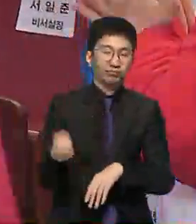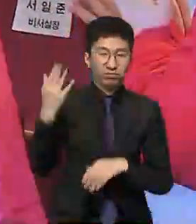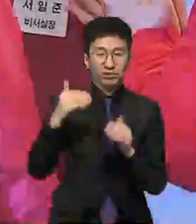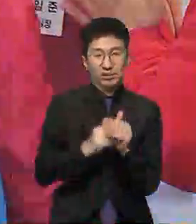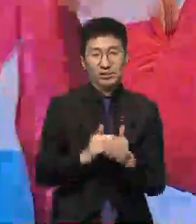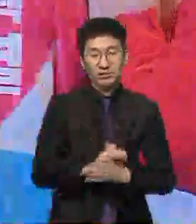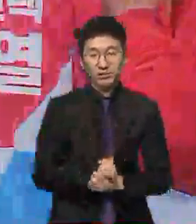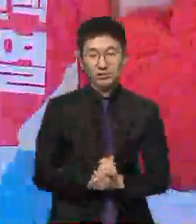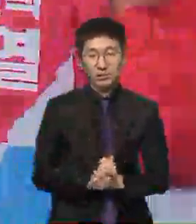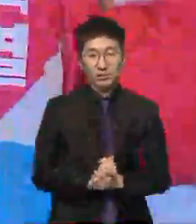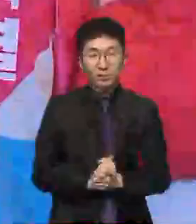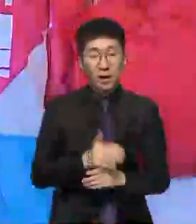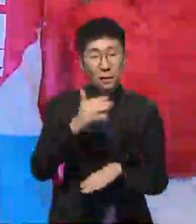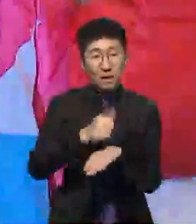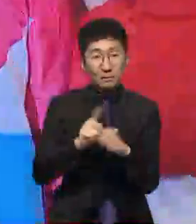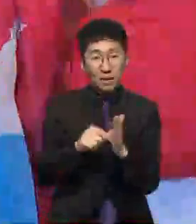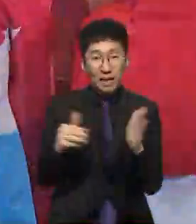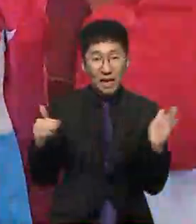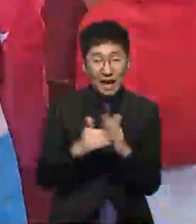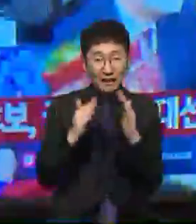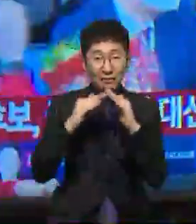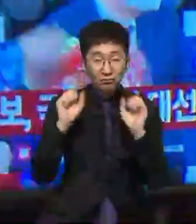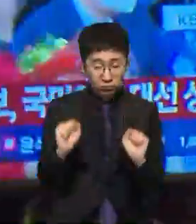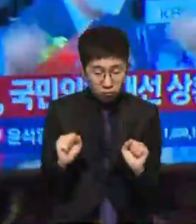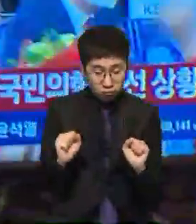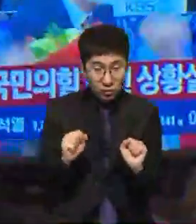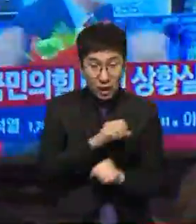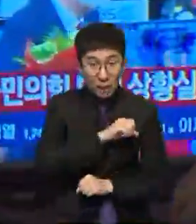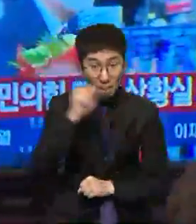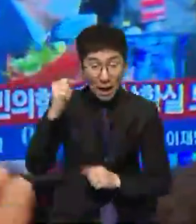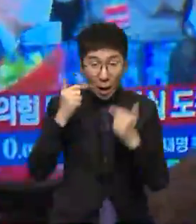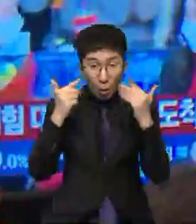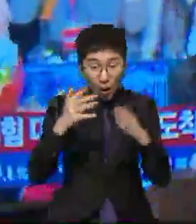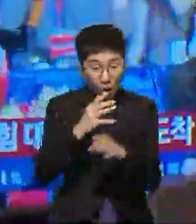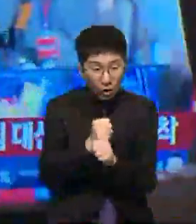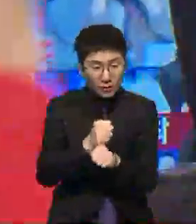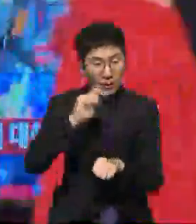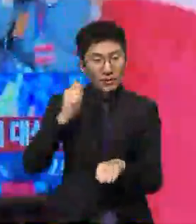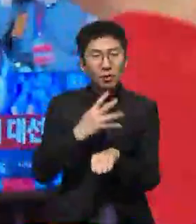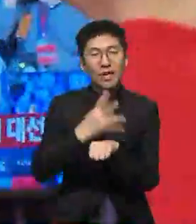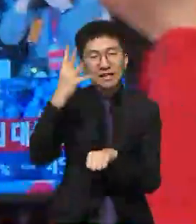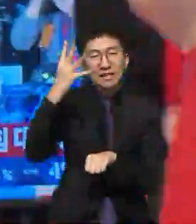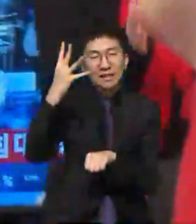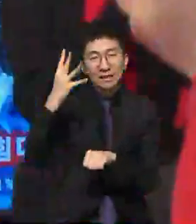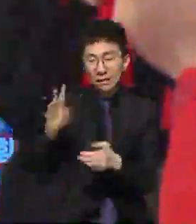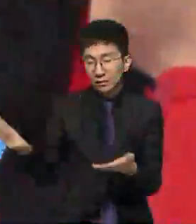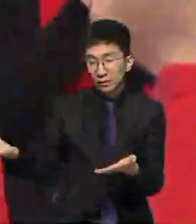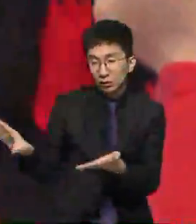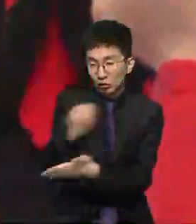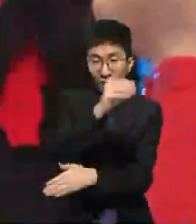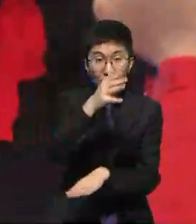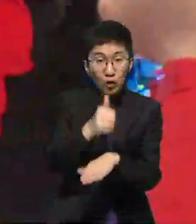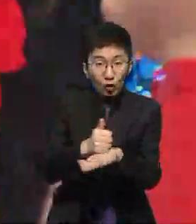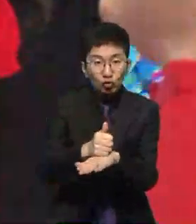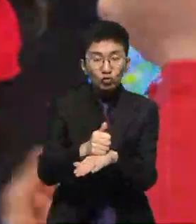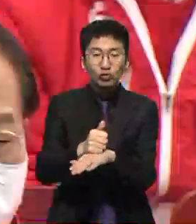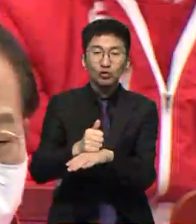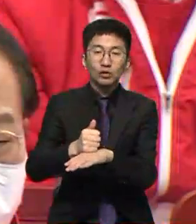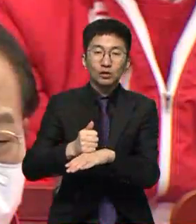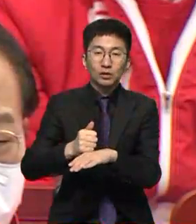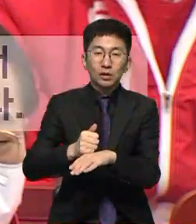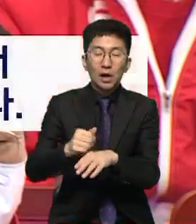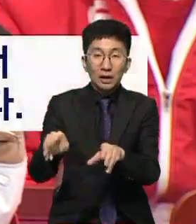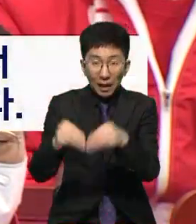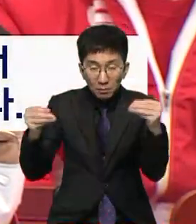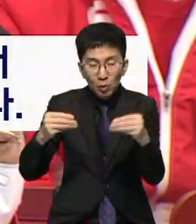개표 막바지까지 자택에 머무르다 당선이 확실해진 새벽 4시를 넘어 개표 상황실을 찾아 승리를 선언했습니다.